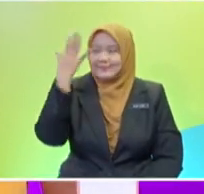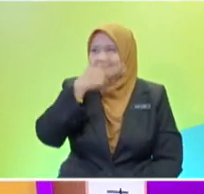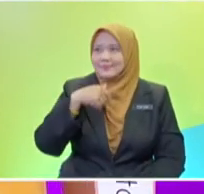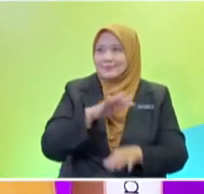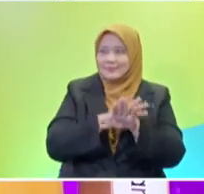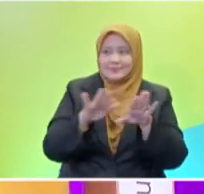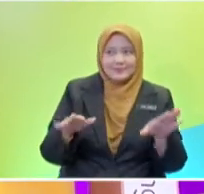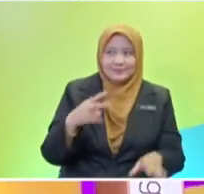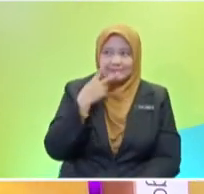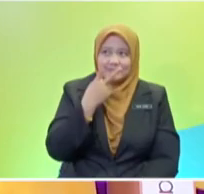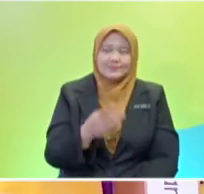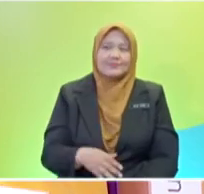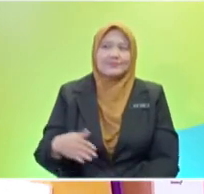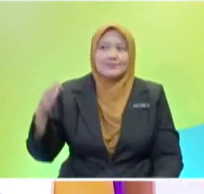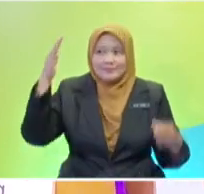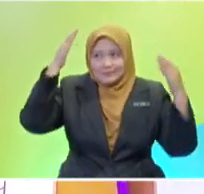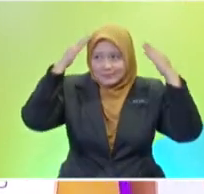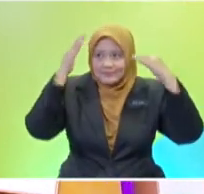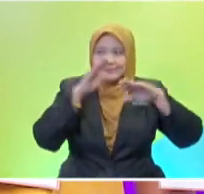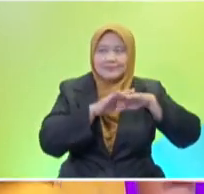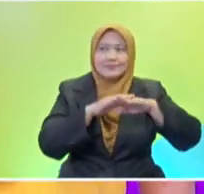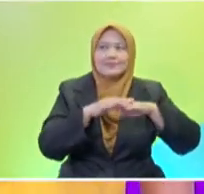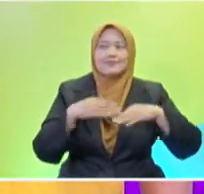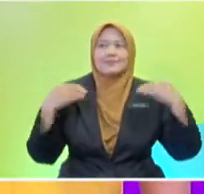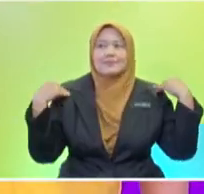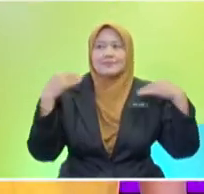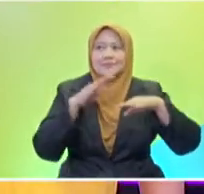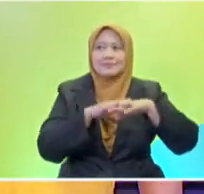tak pernah tengok kepala atas